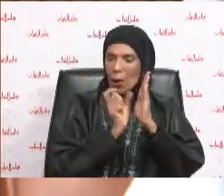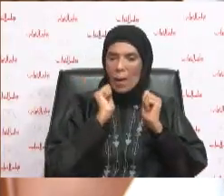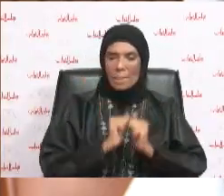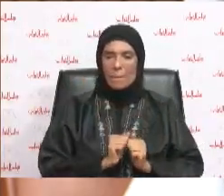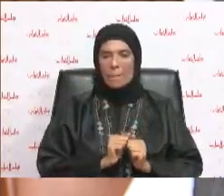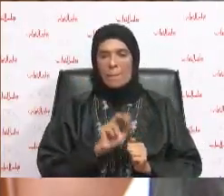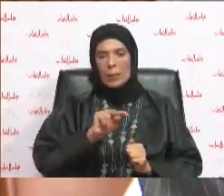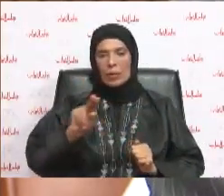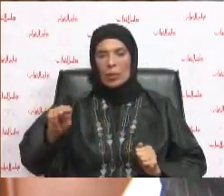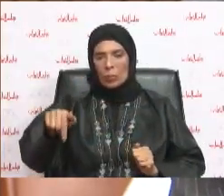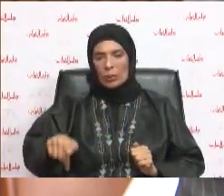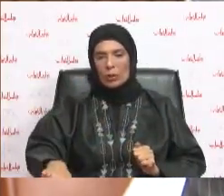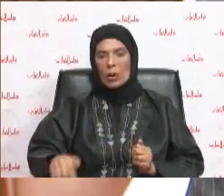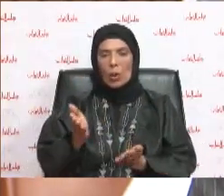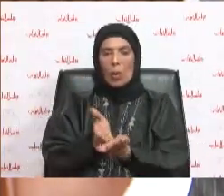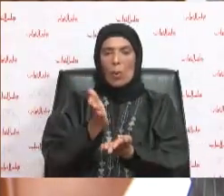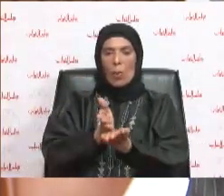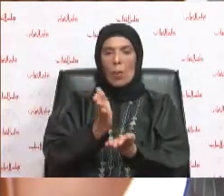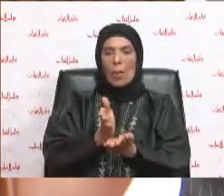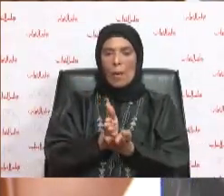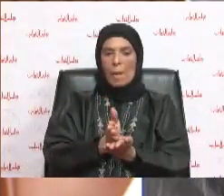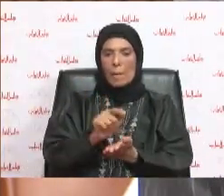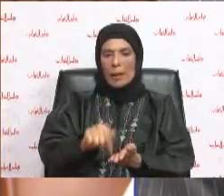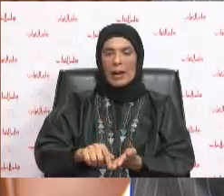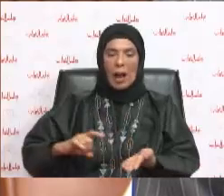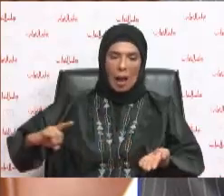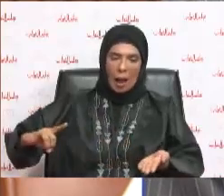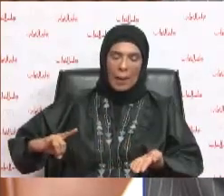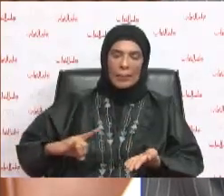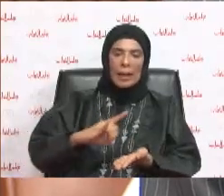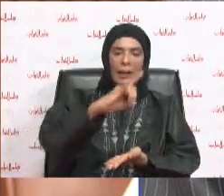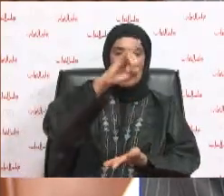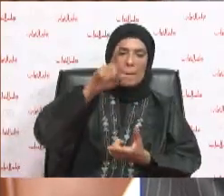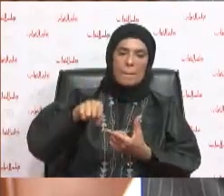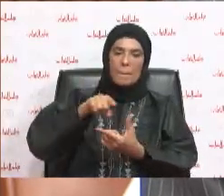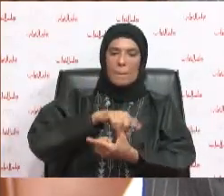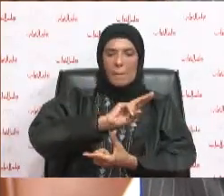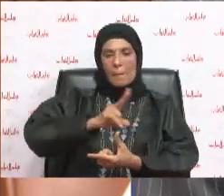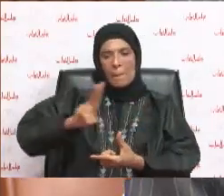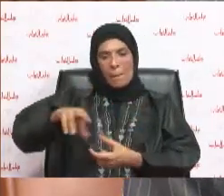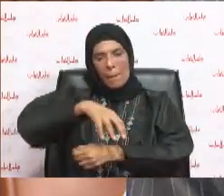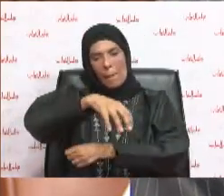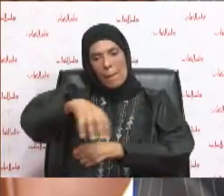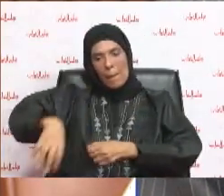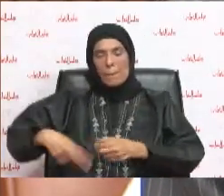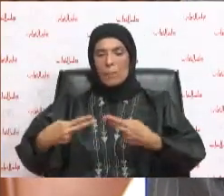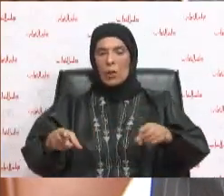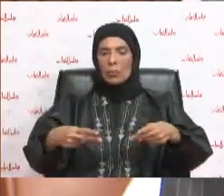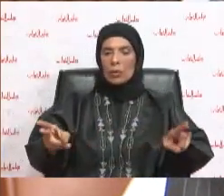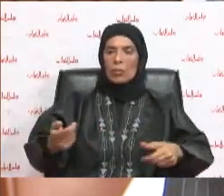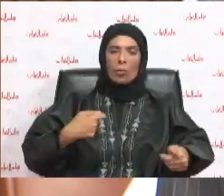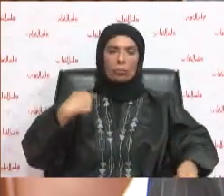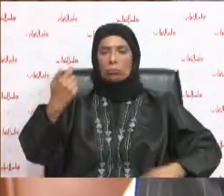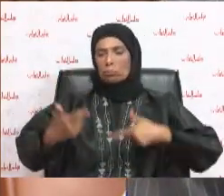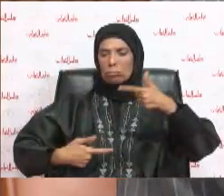مثل هذه حقوق خطوط الطيران بين عدة دول، والسعي في فتح أسواق